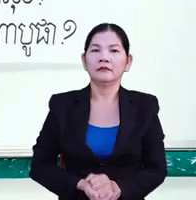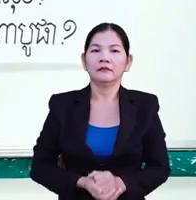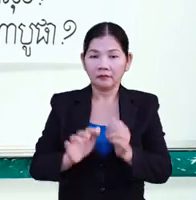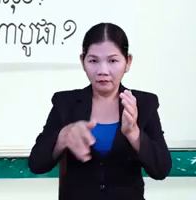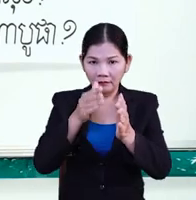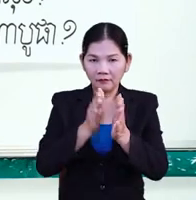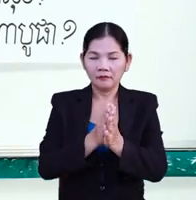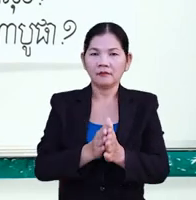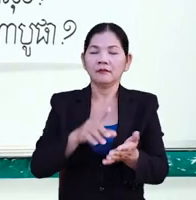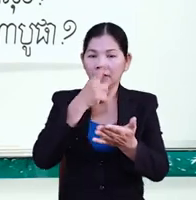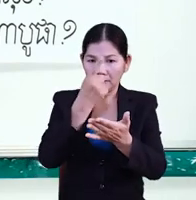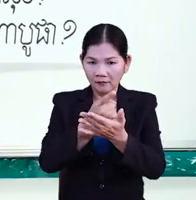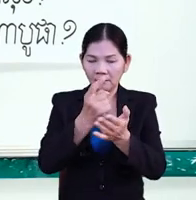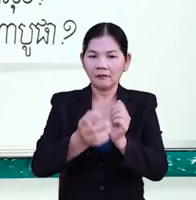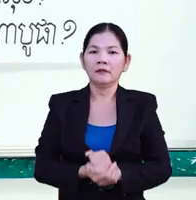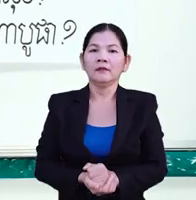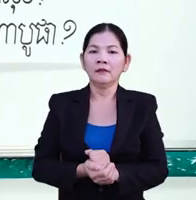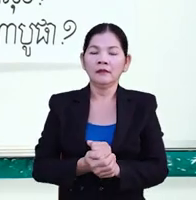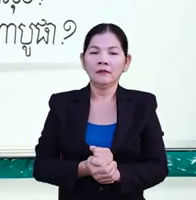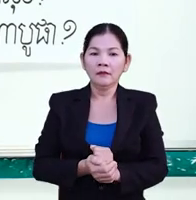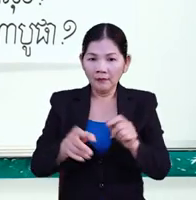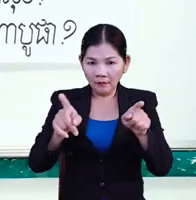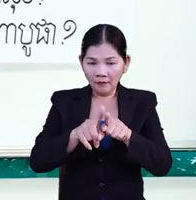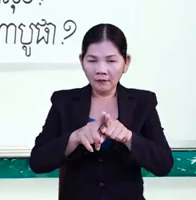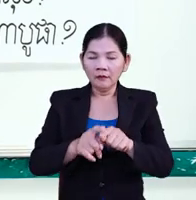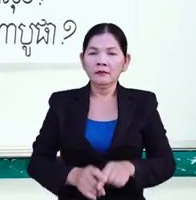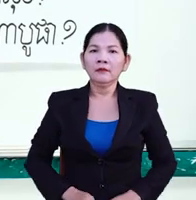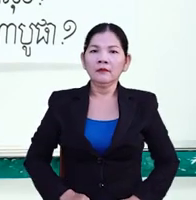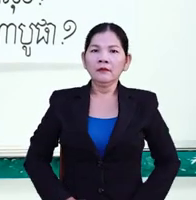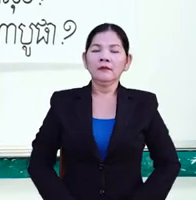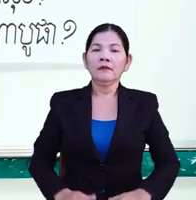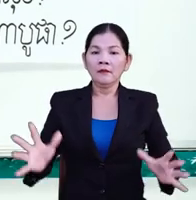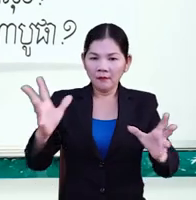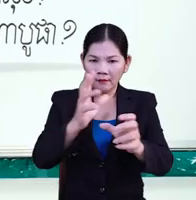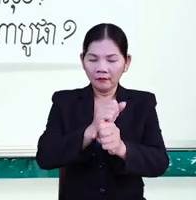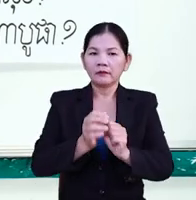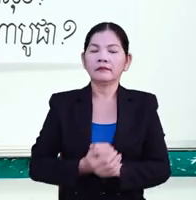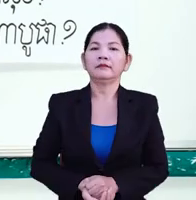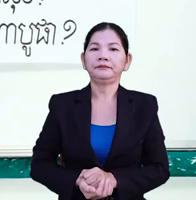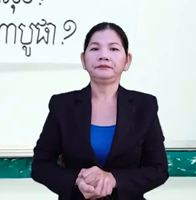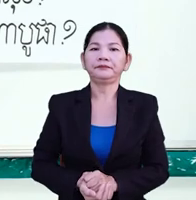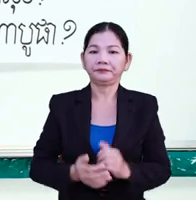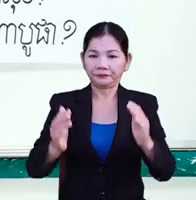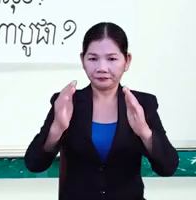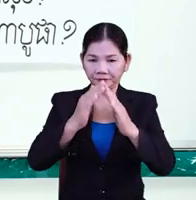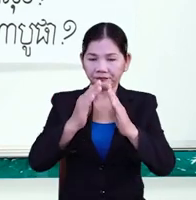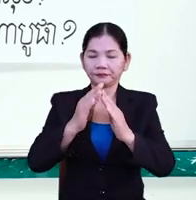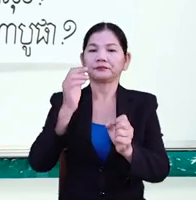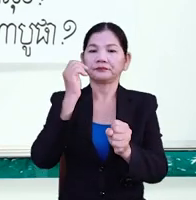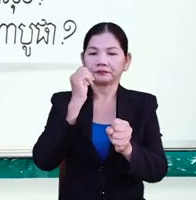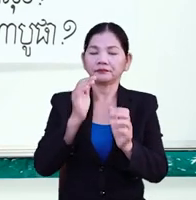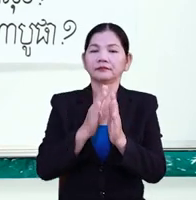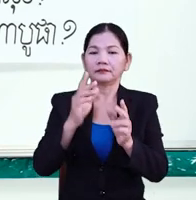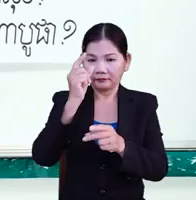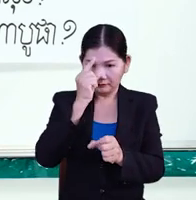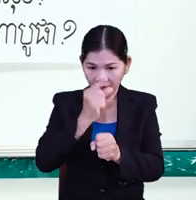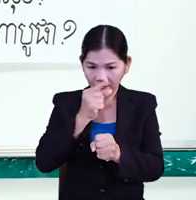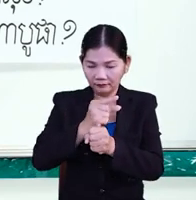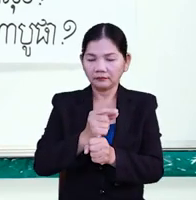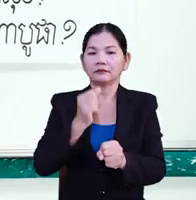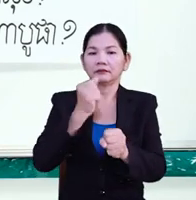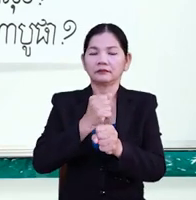ចាអរគុណច្រើនដែលកូនបានចូលរួមចាធ្វើជាមួយអ្នកគ្រូតោះមុននឹងបញ្ចប់អ្នកគ្រូមានកិច្ចការឲ្យកូន